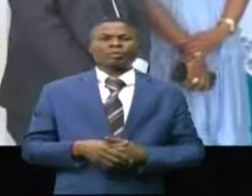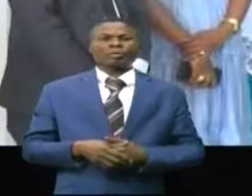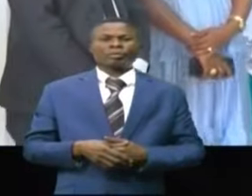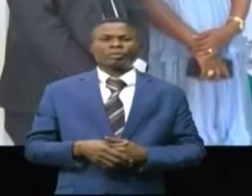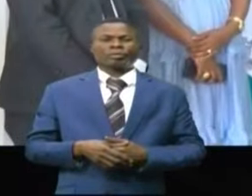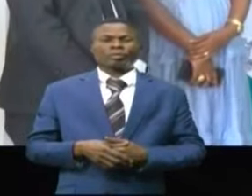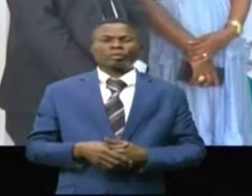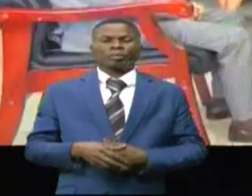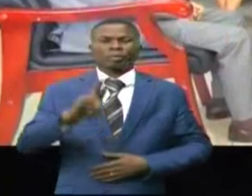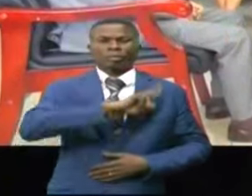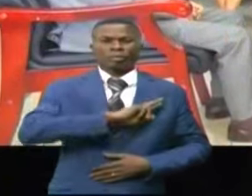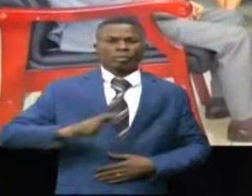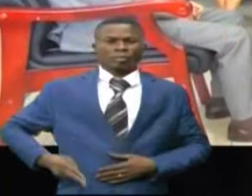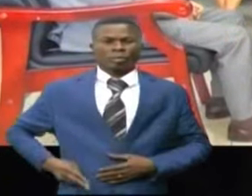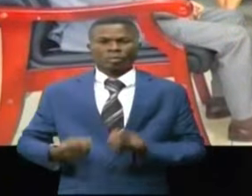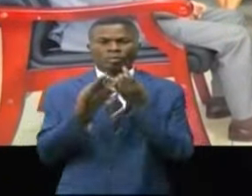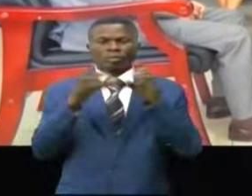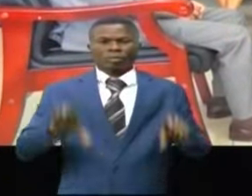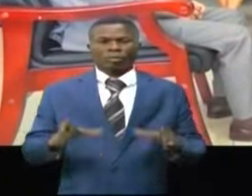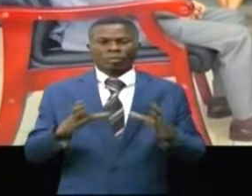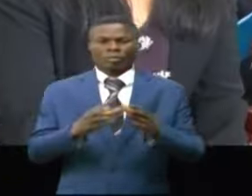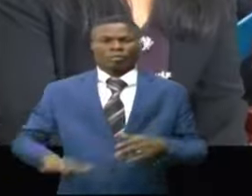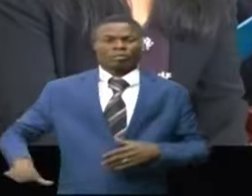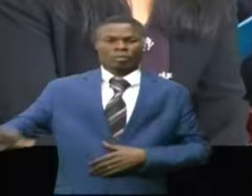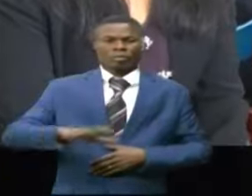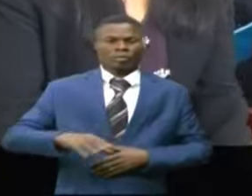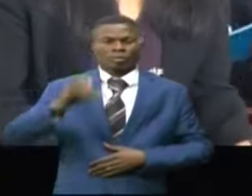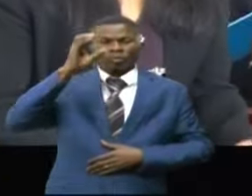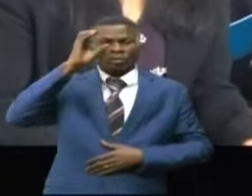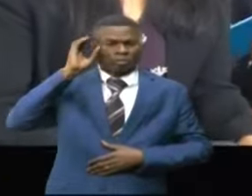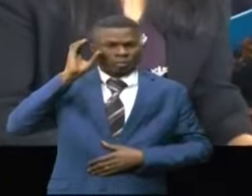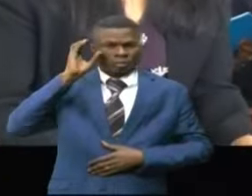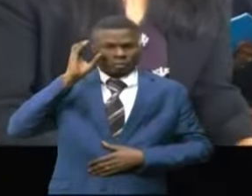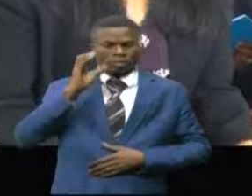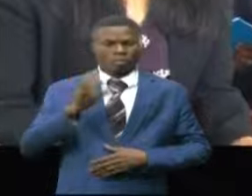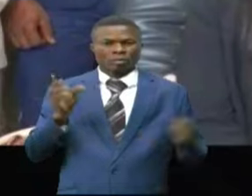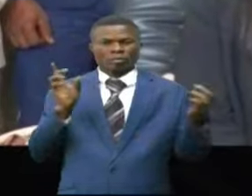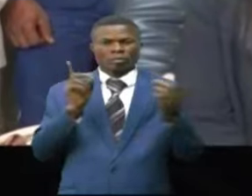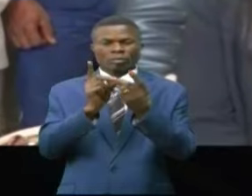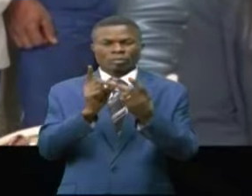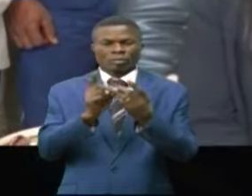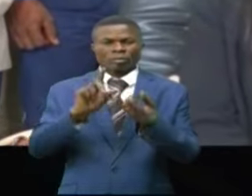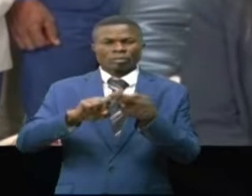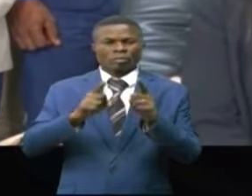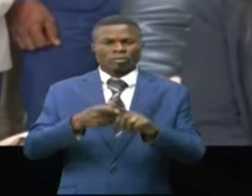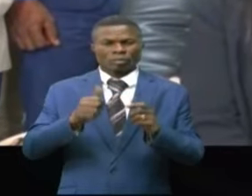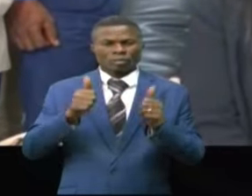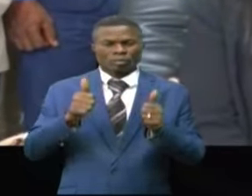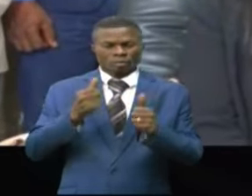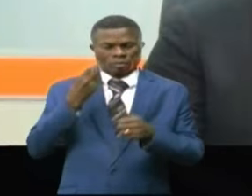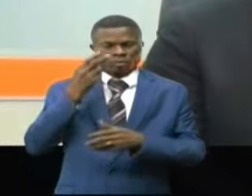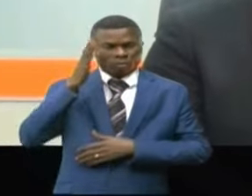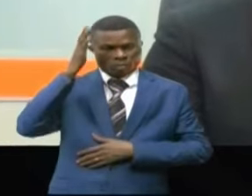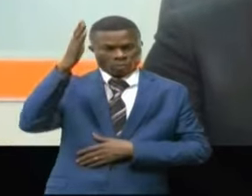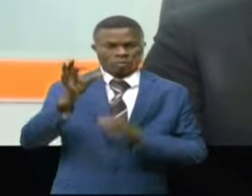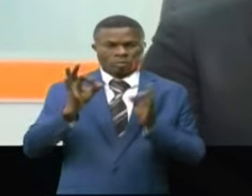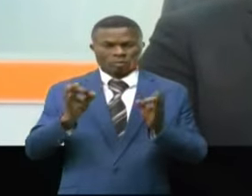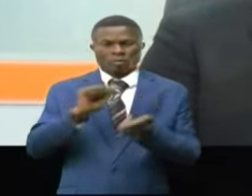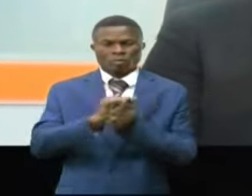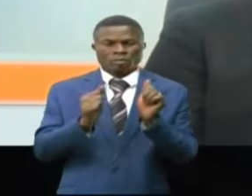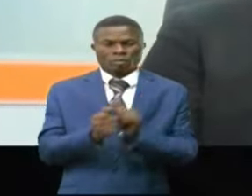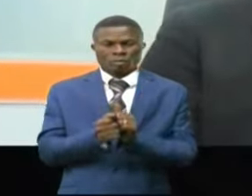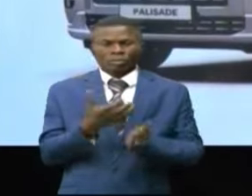coopération, la République démocratique du Congo et la République de Corée vivent des instants de redéfinition des nouvelles perspectives, notamment dans le domaine